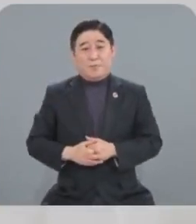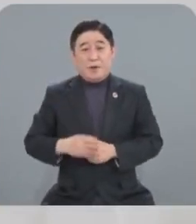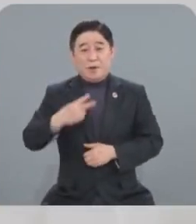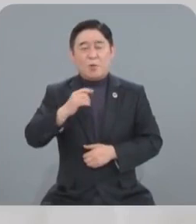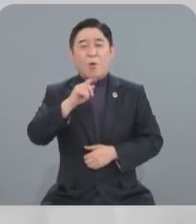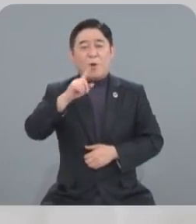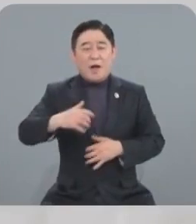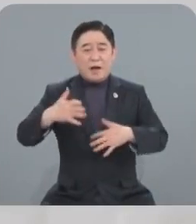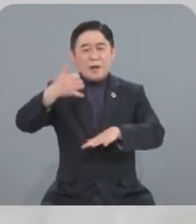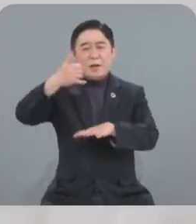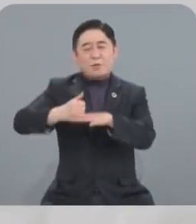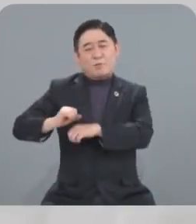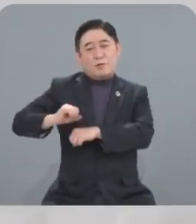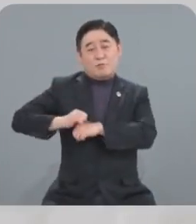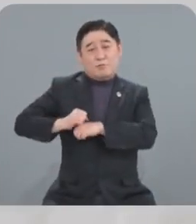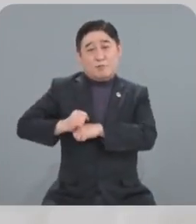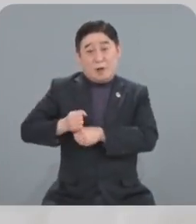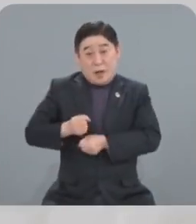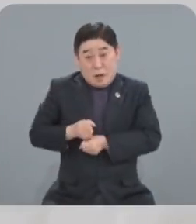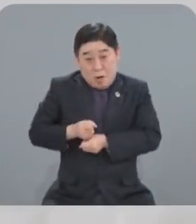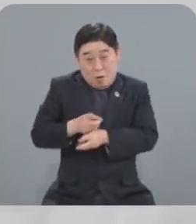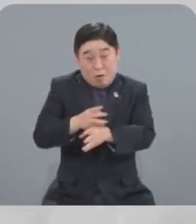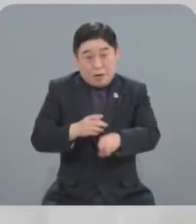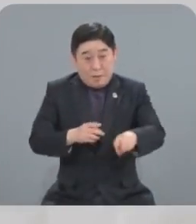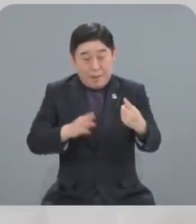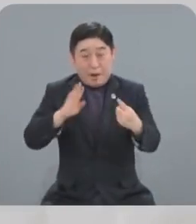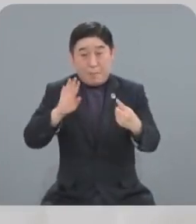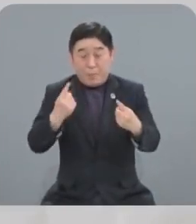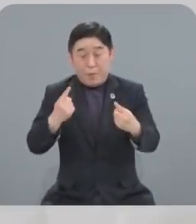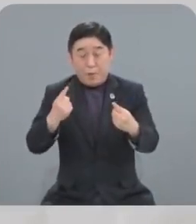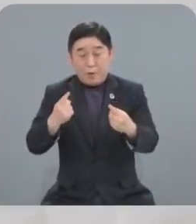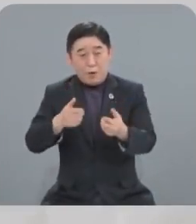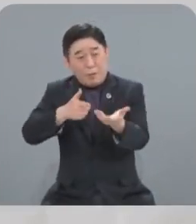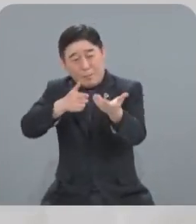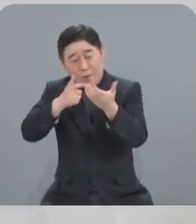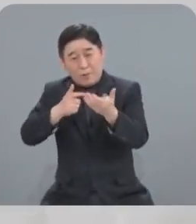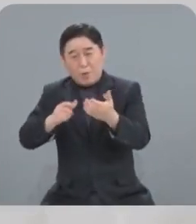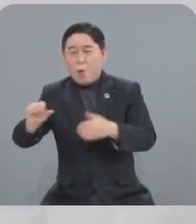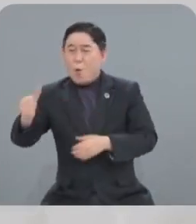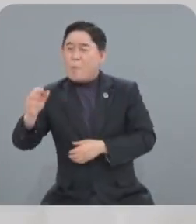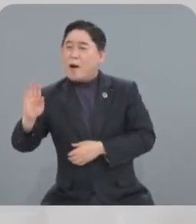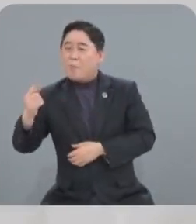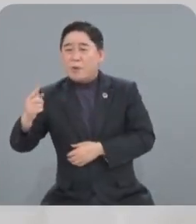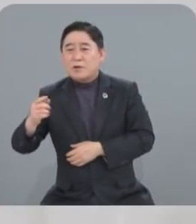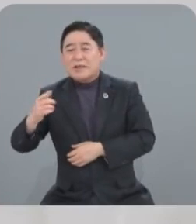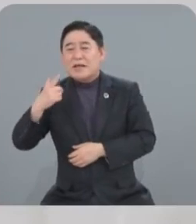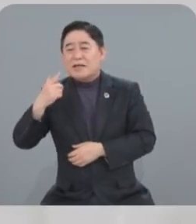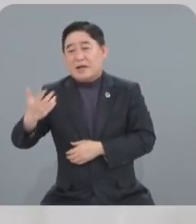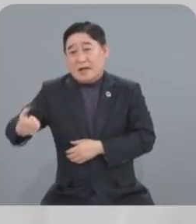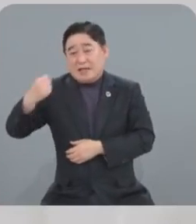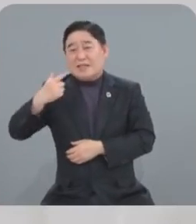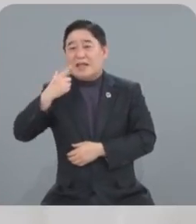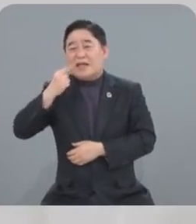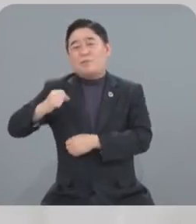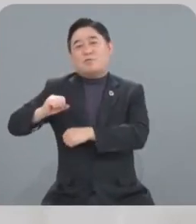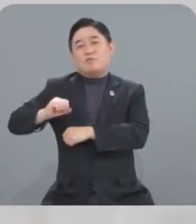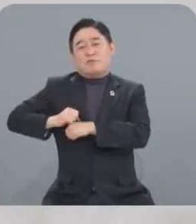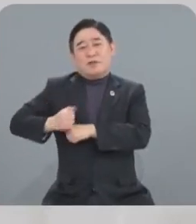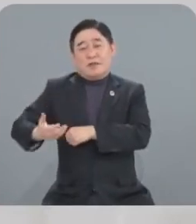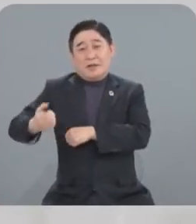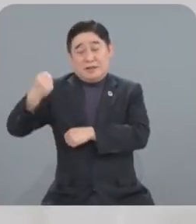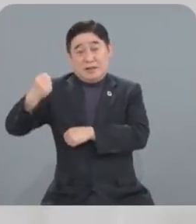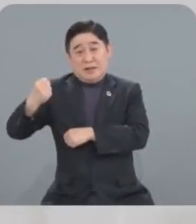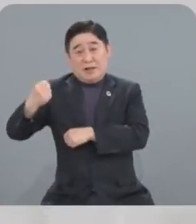농민군 안 4권이 백보 인 화승총 우노 사 거니 500 보인 최신식 무기물 아타 소총으로 무장한